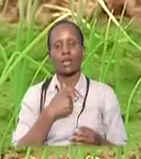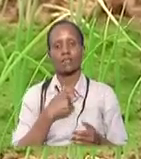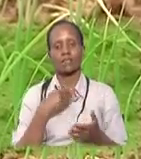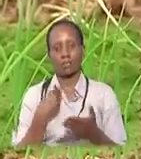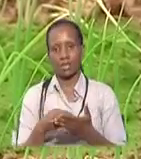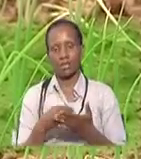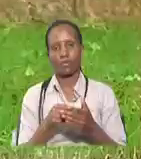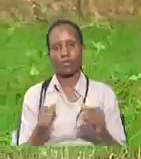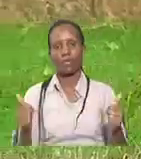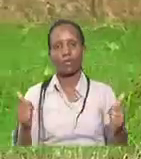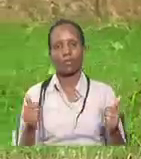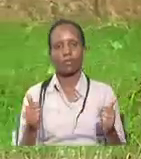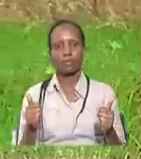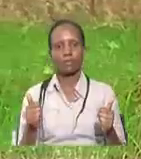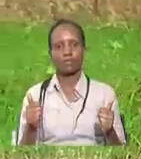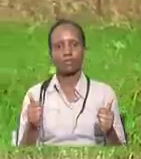kukua na pesa.